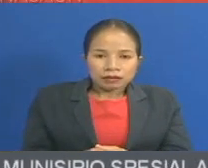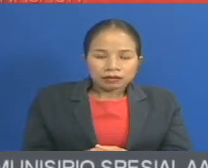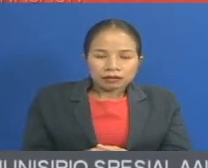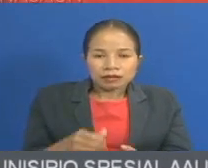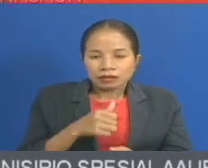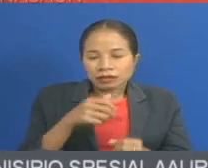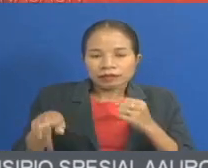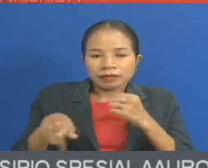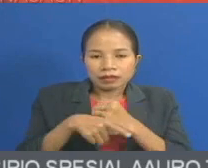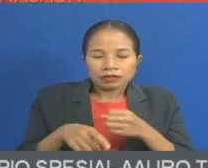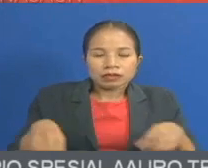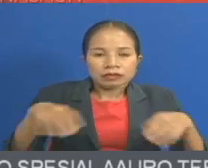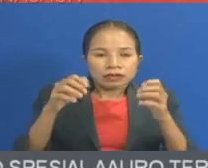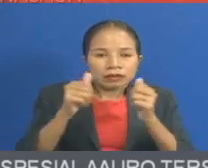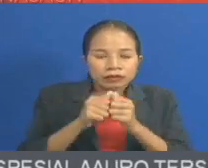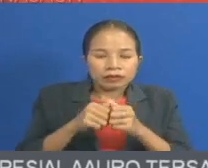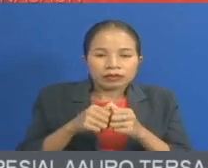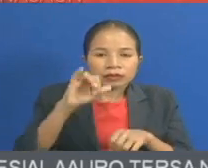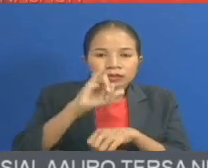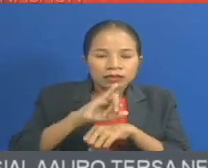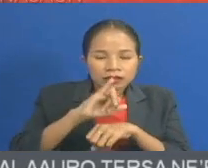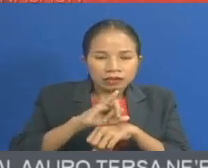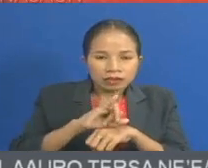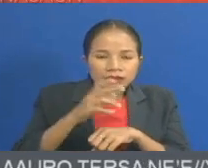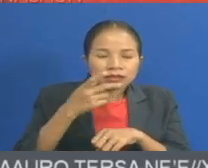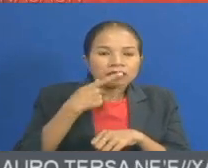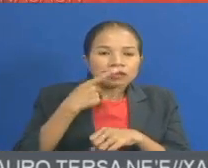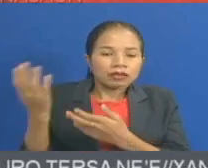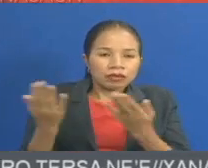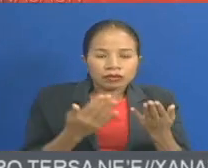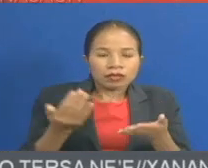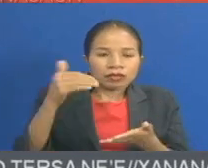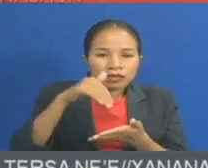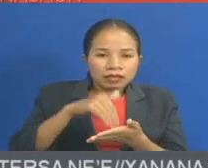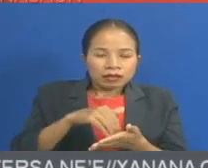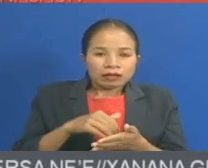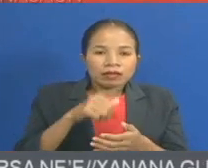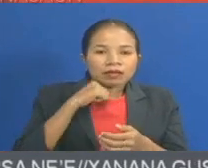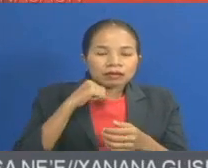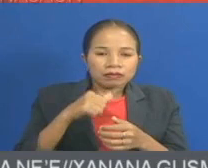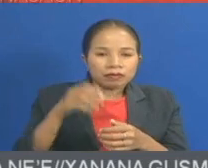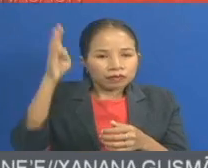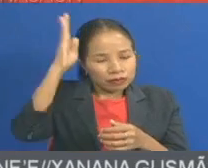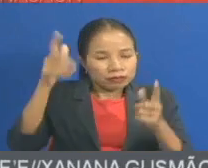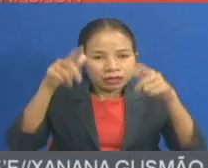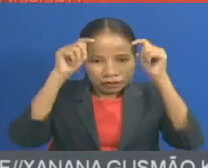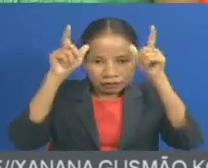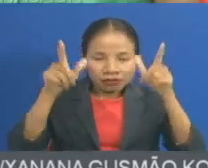selo, Partido onde tim se coordena moço parte igreja católica. Ori lori fila urna bispo Dom Martino Lopes, mai Timor-Leste.